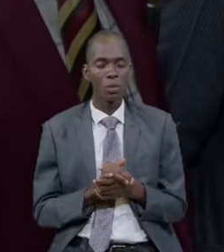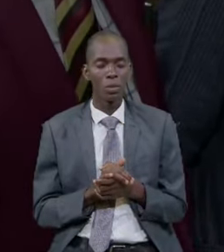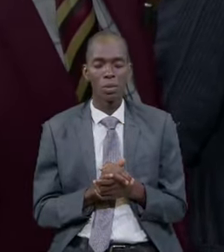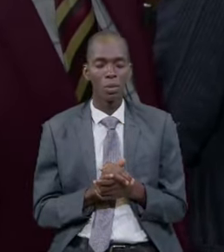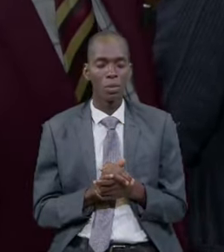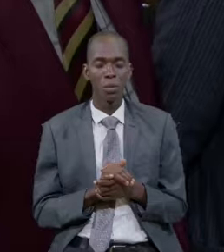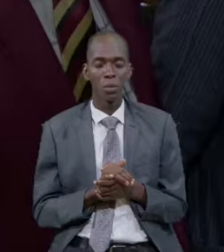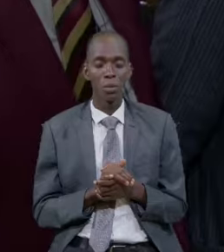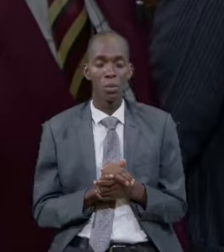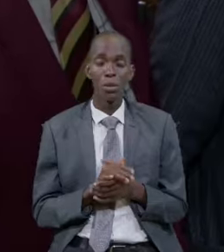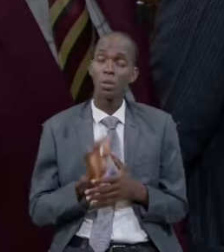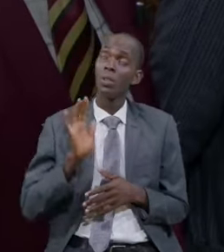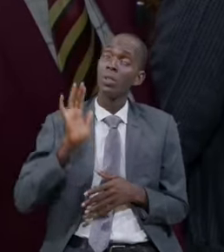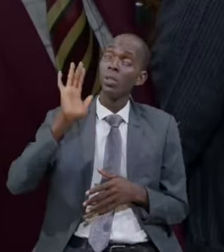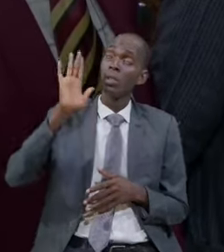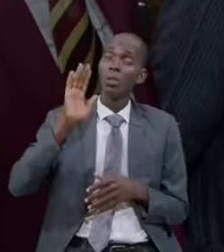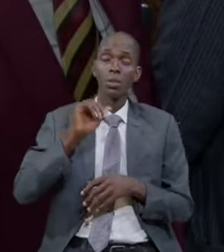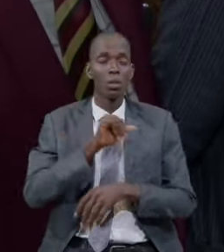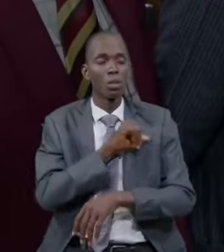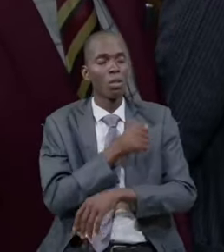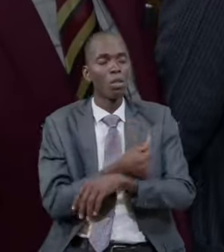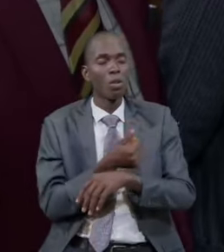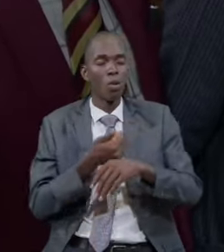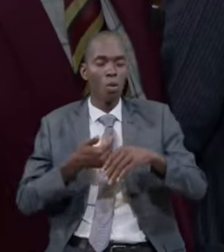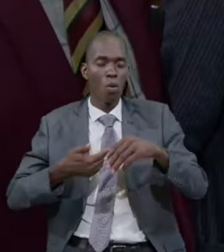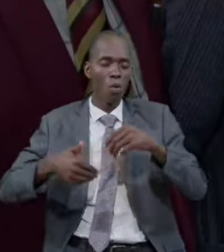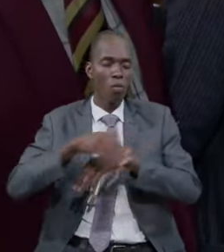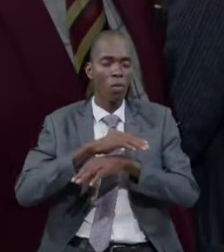Son autorité sur son église.